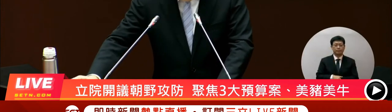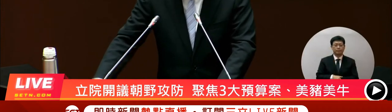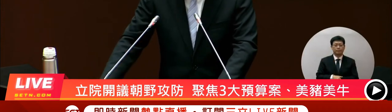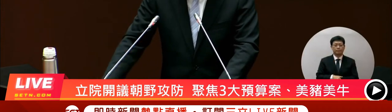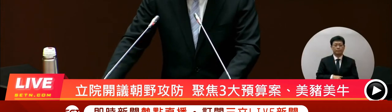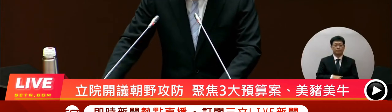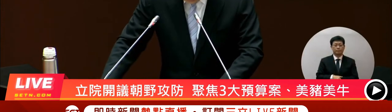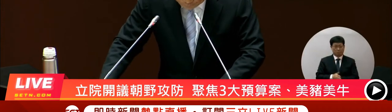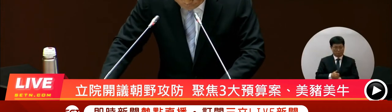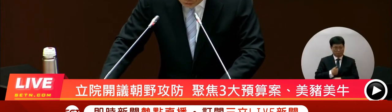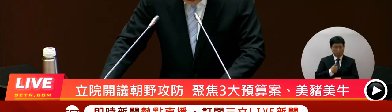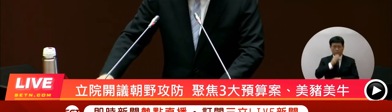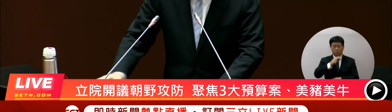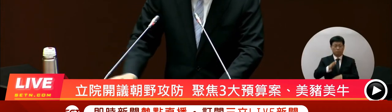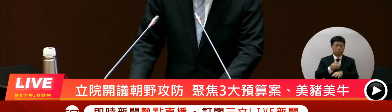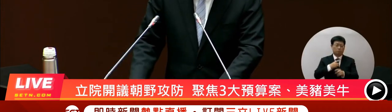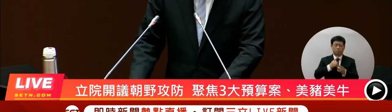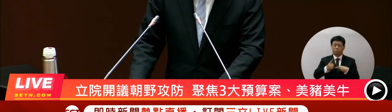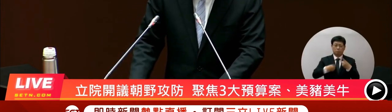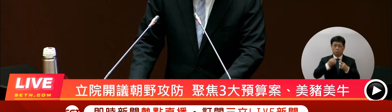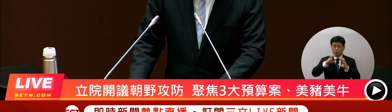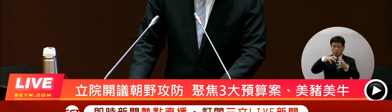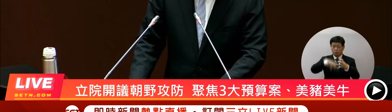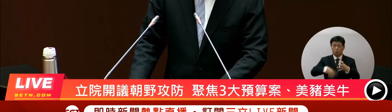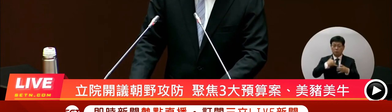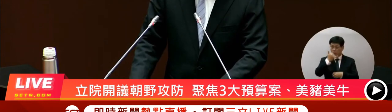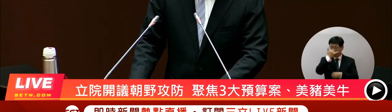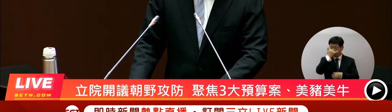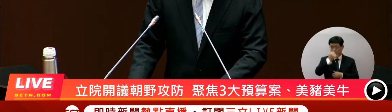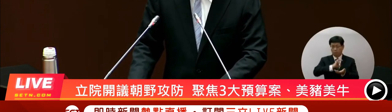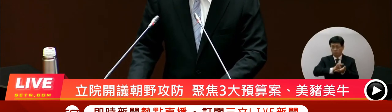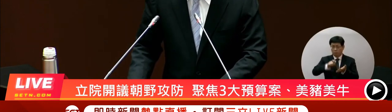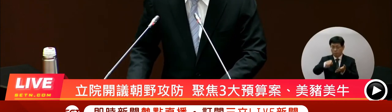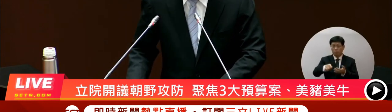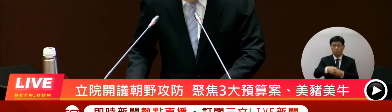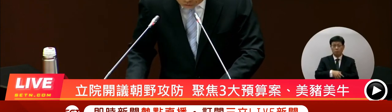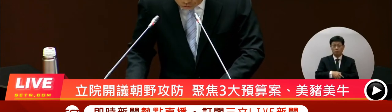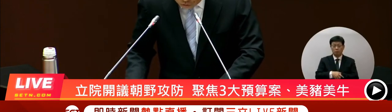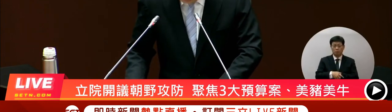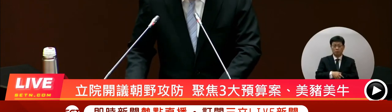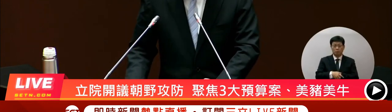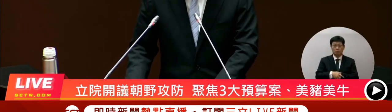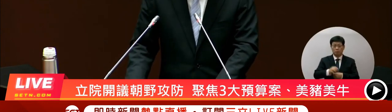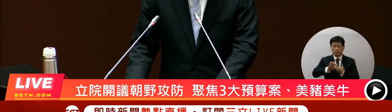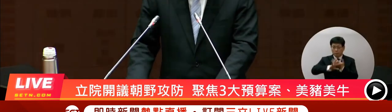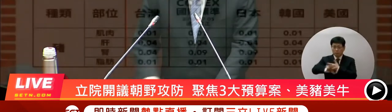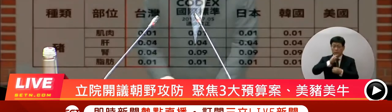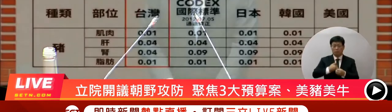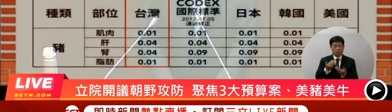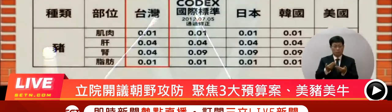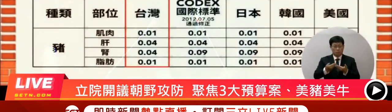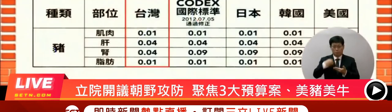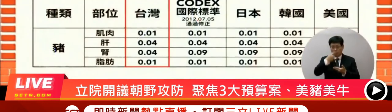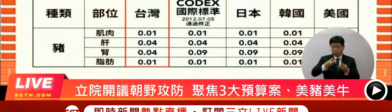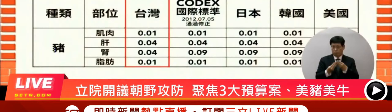不会核准国内的肉品使用乙型受体素，而